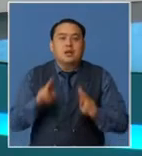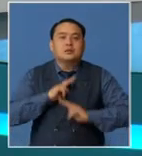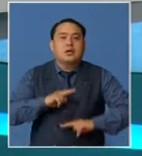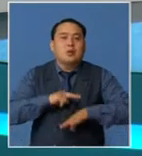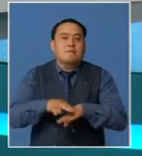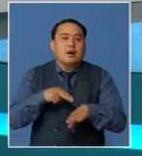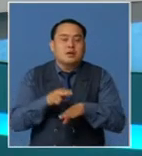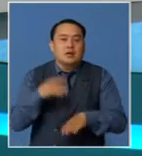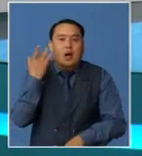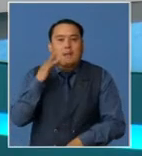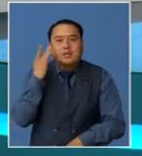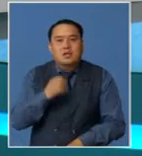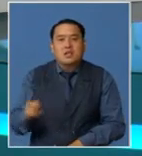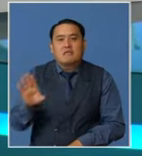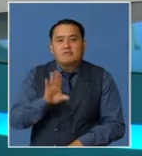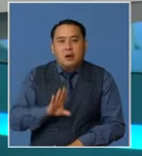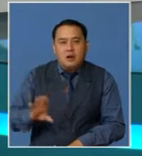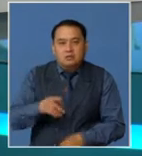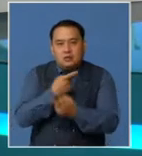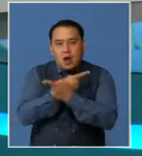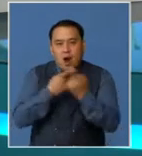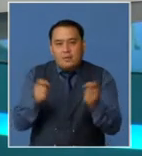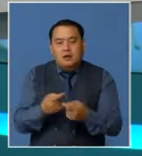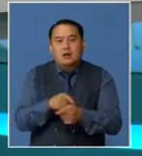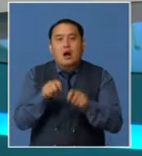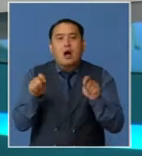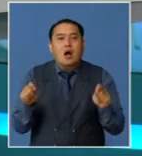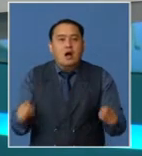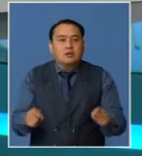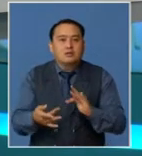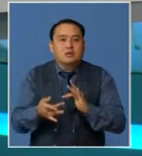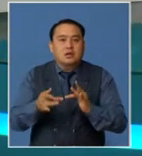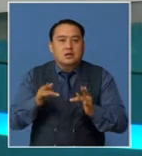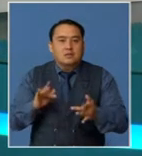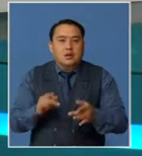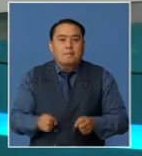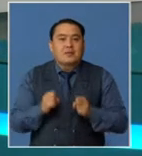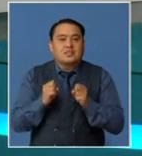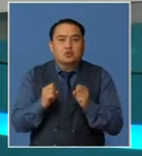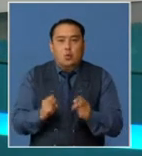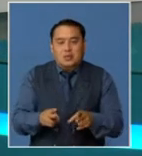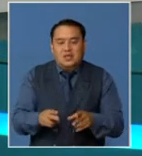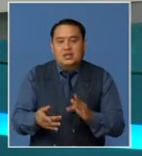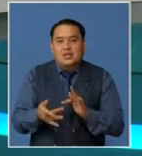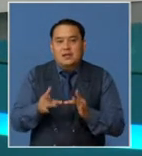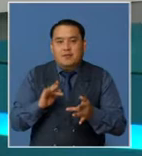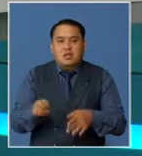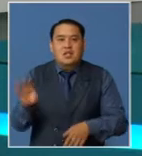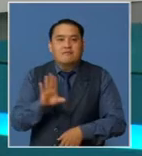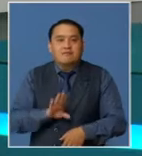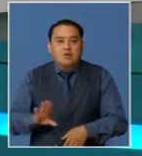Сотрудники полиции США и Евросоюза заявили о раскрытии обширной сети киберпреступников. По данным